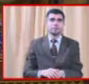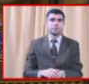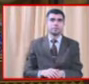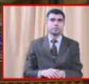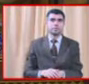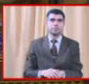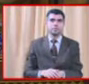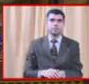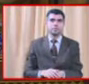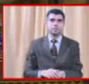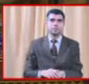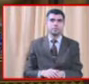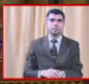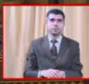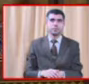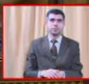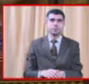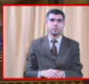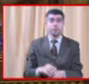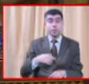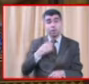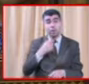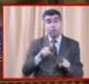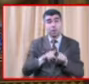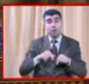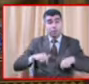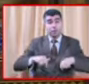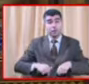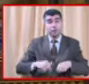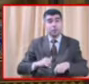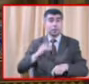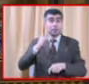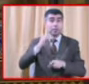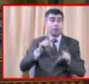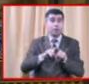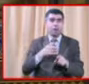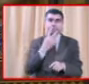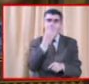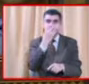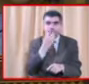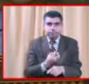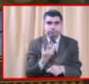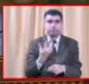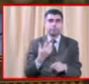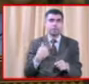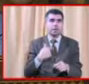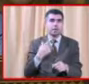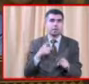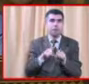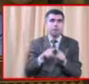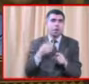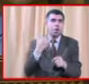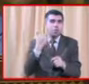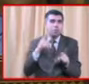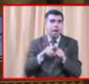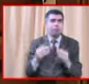تفضل السيد نائب تفضل. السيد الوزير، نحن نأسف أن نقول لكم بأنه ليست هناك